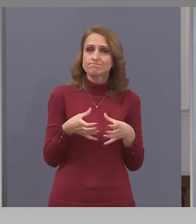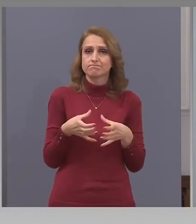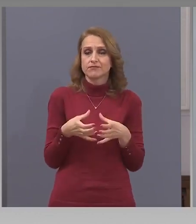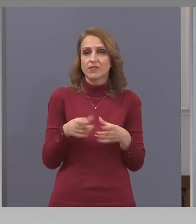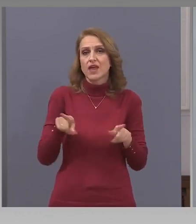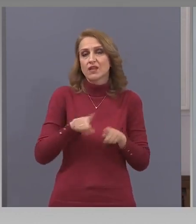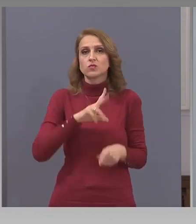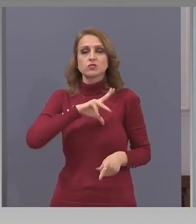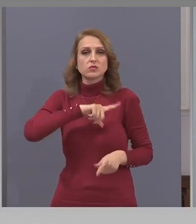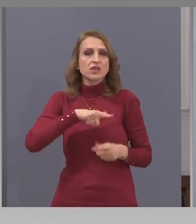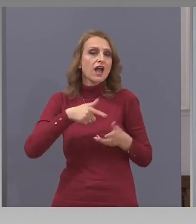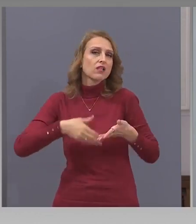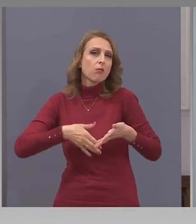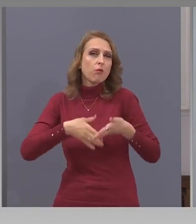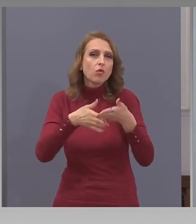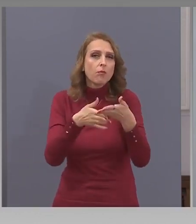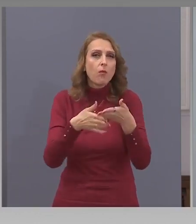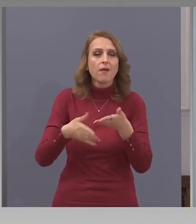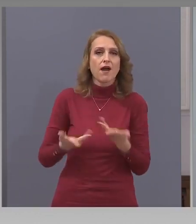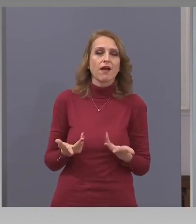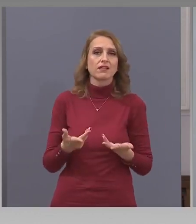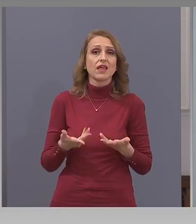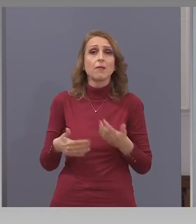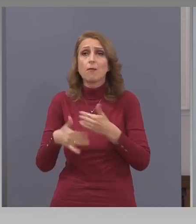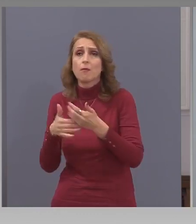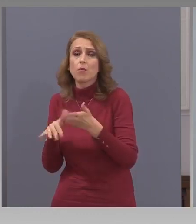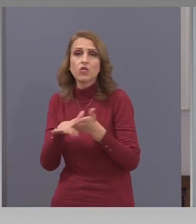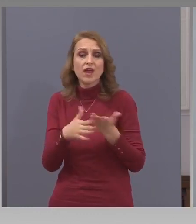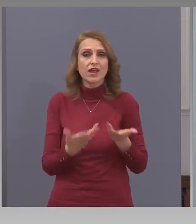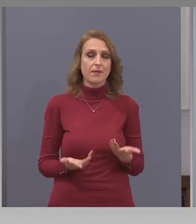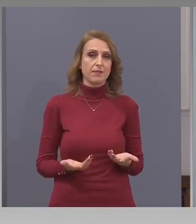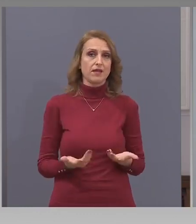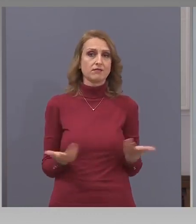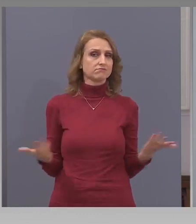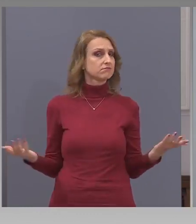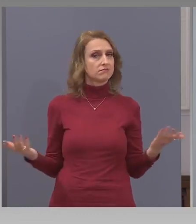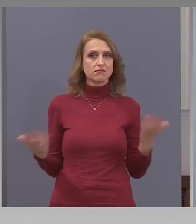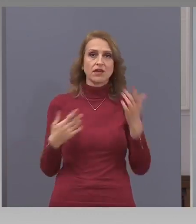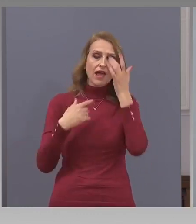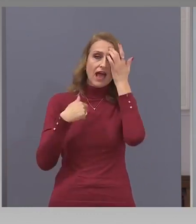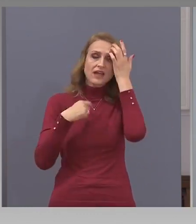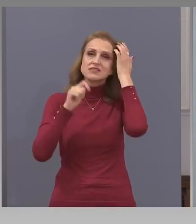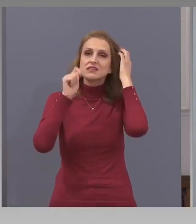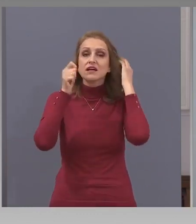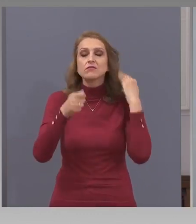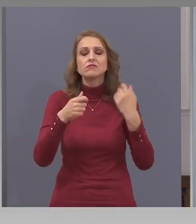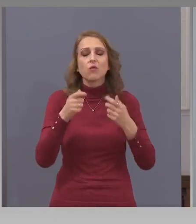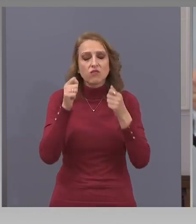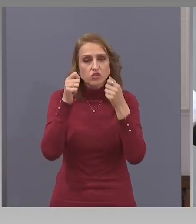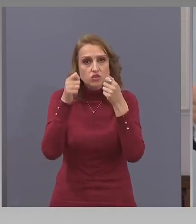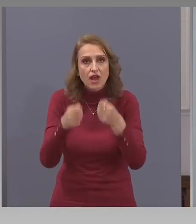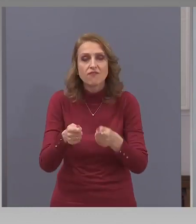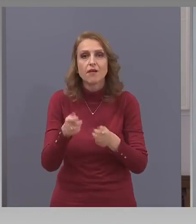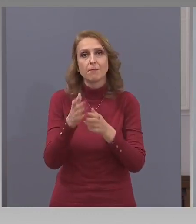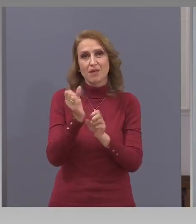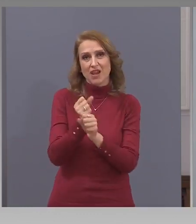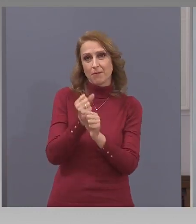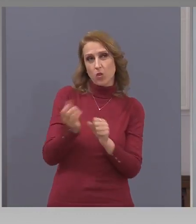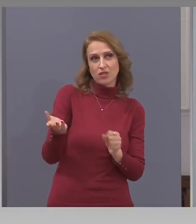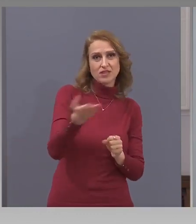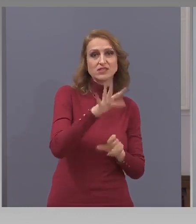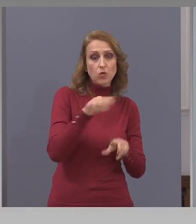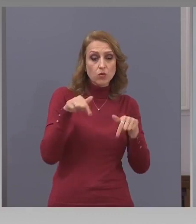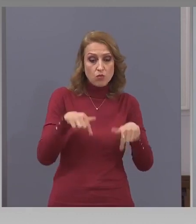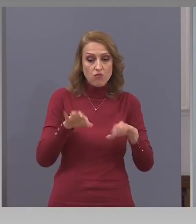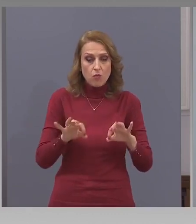социалното подпомагане, подкрепата, шапка на тези работнички, които в момента шият, за да имат докторите да се облечат,